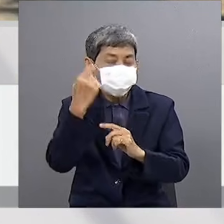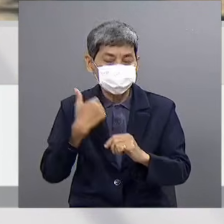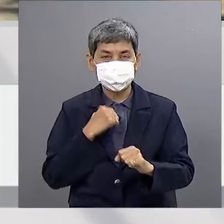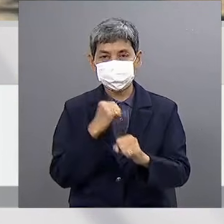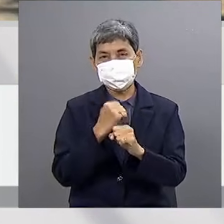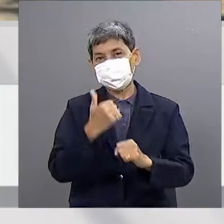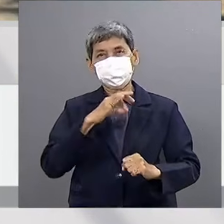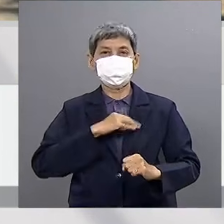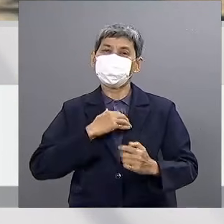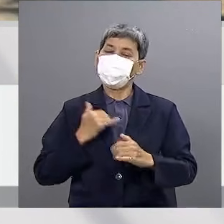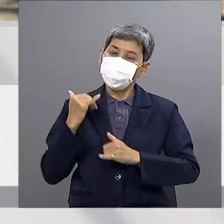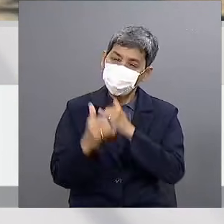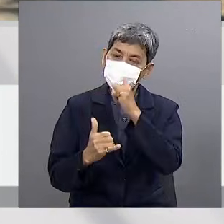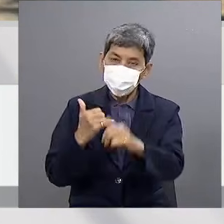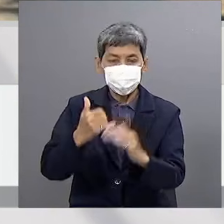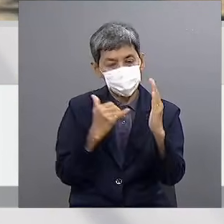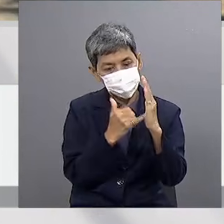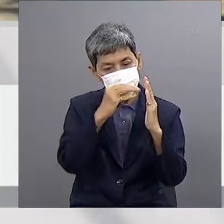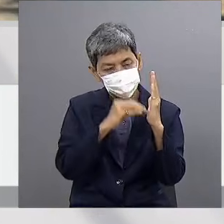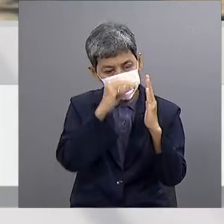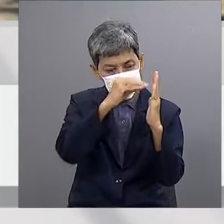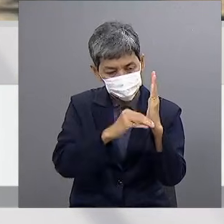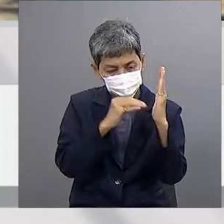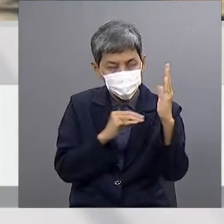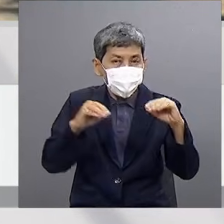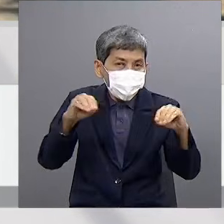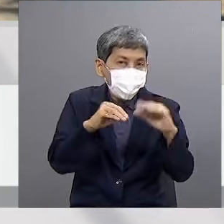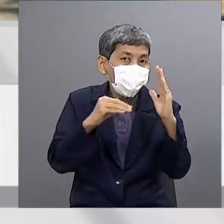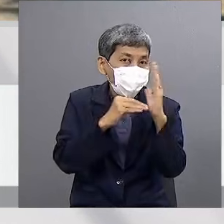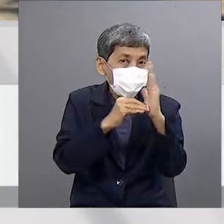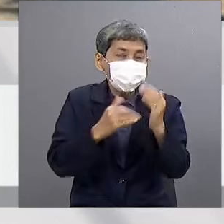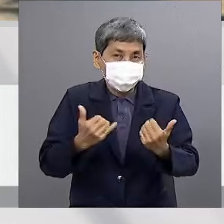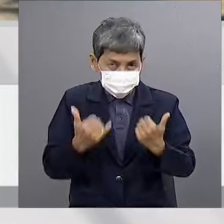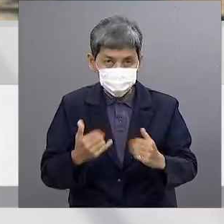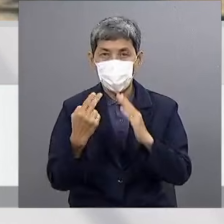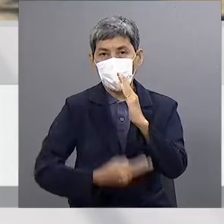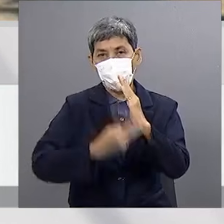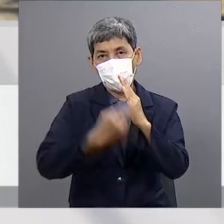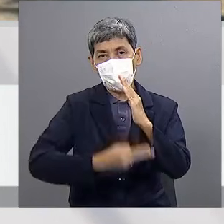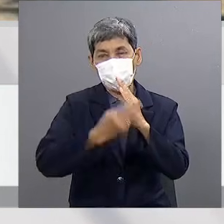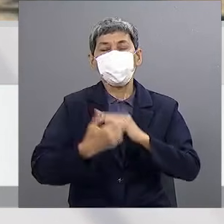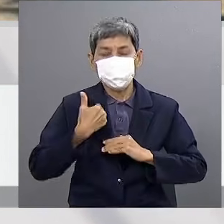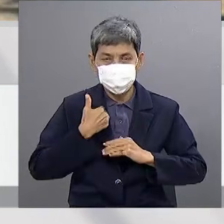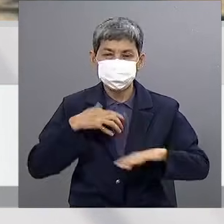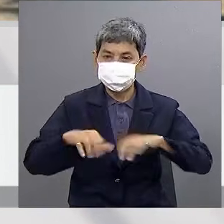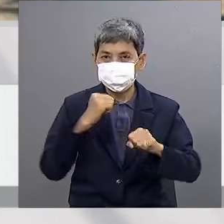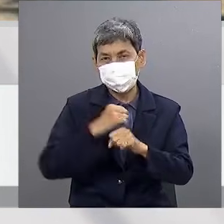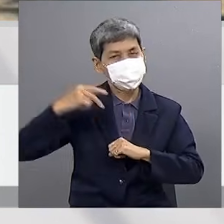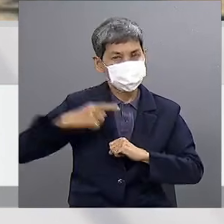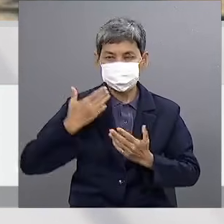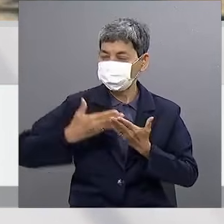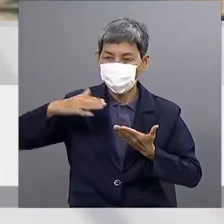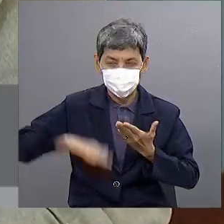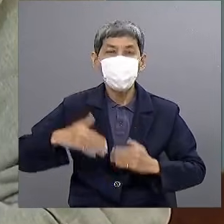การเดินทางมากขึ้นโดยเฉพาะในพื้นที่ใกล้กรุงเทพนะคะตอนนี้โรงแรมหลายแห่งค่ะก็มีการจัดโปรโมชั่นลดราคาดึงดูดนักท่องเที่ยวแล้ว